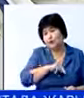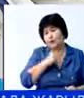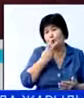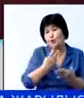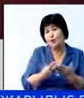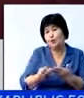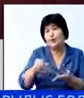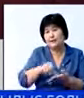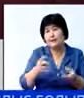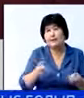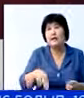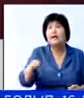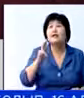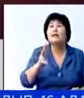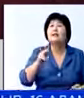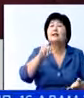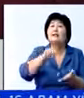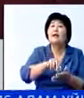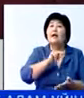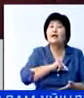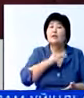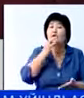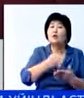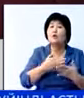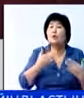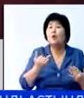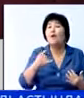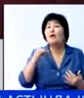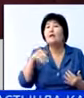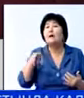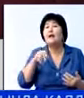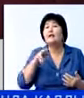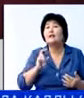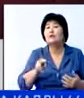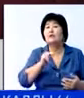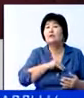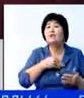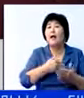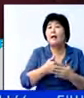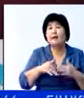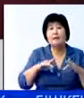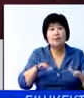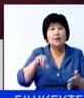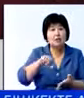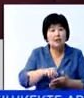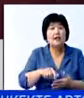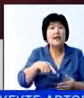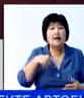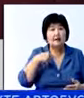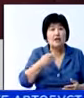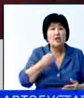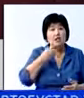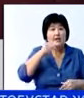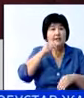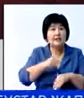көрінуі тиіс. Дін қызметкерлер жауапкершілігі мол имамдық қызметті абыроймен атқарып келе жатқандығын қоғам жақсы